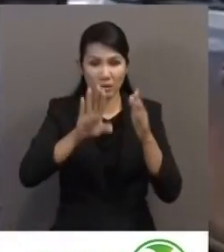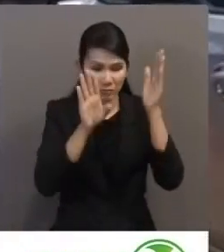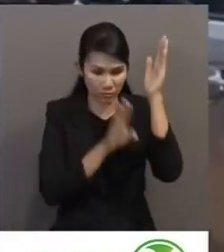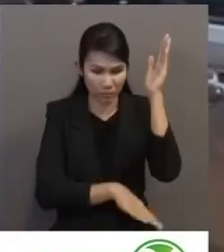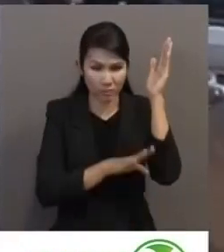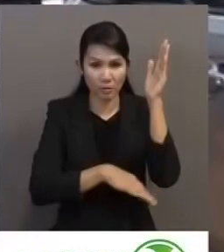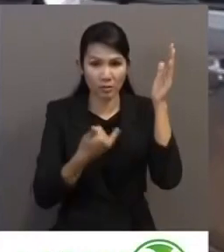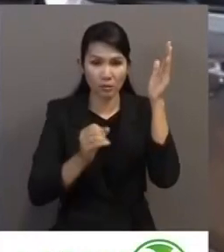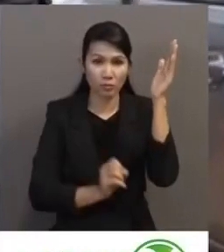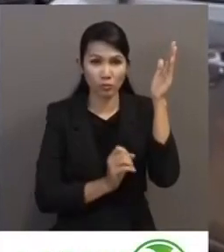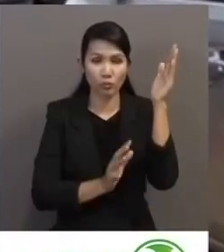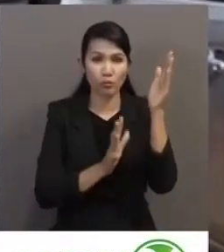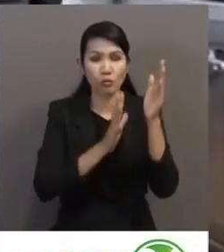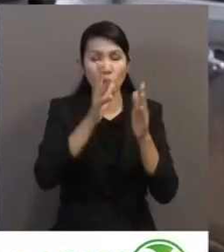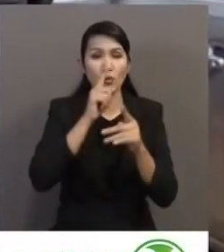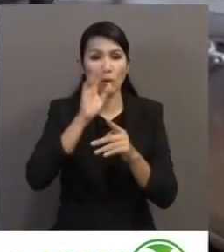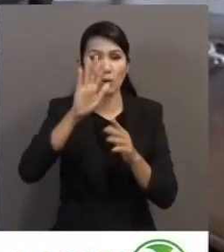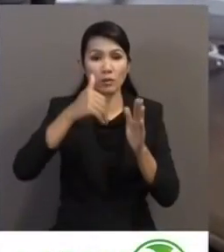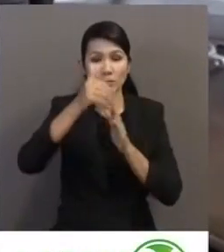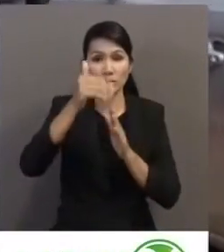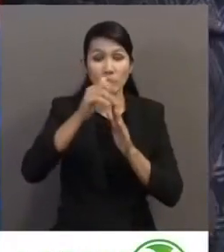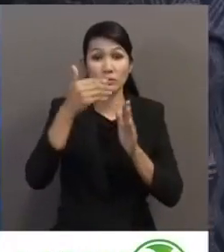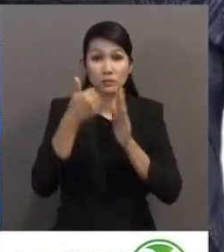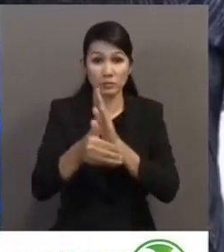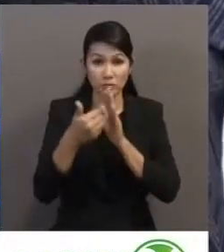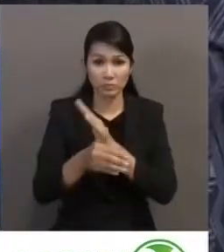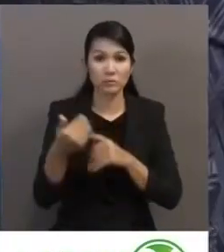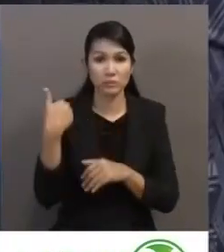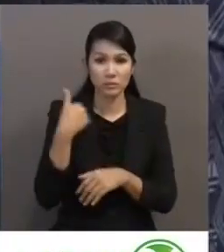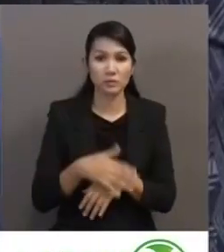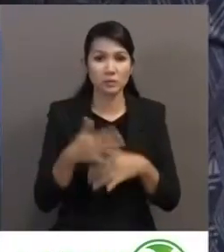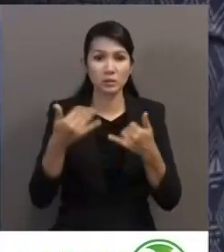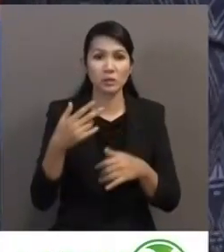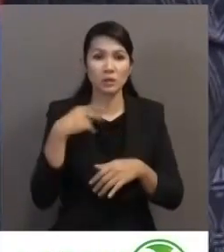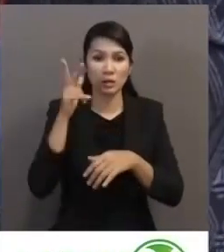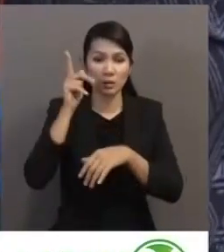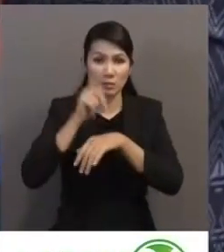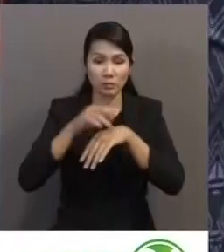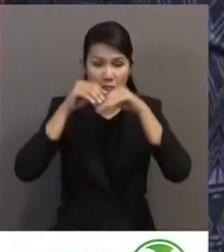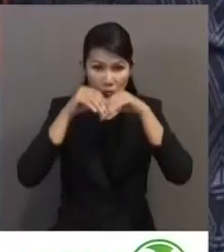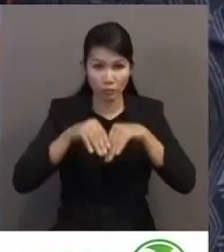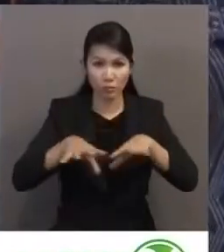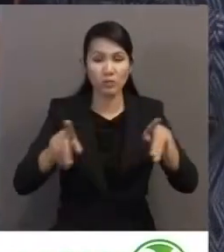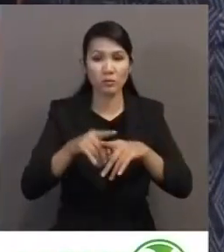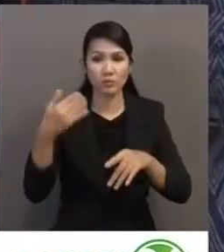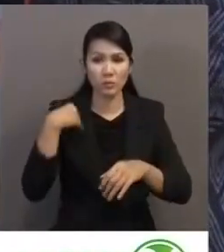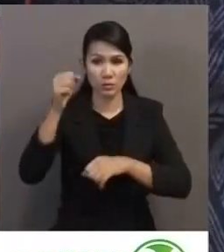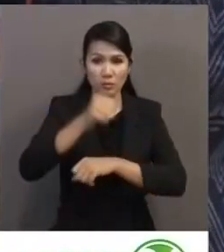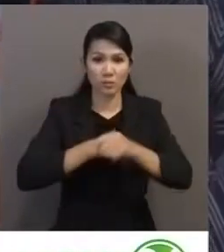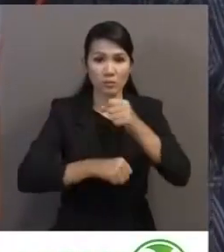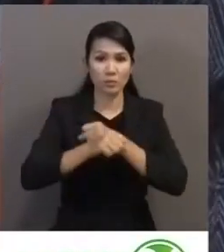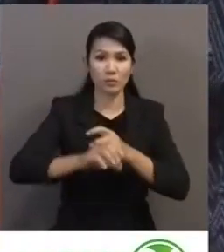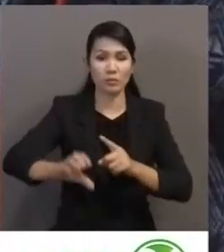ริ่มขยายวงกว้างมากขึ้นไปสู่ภาคเหนือและภาคอีสานโดยเฉพาะเมื่อสื่อโซเชียลเผยแพร่ข้อมูลบอกว่าจะมีการก่อสร้างมั